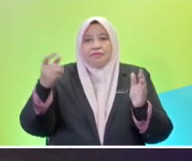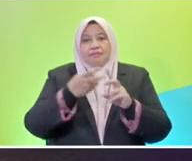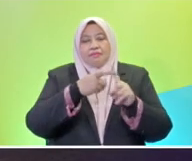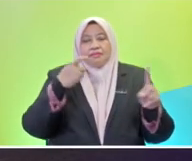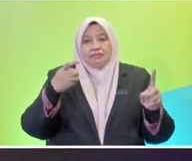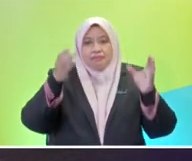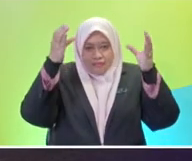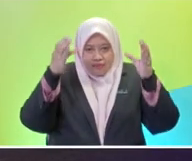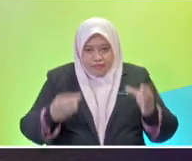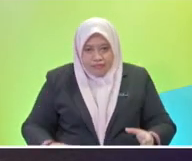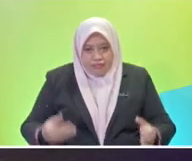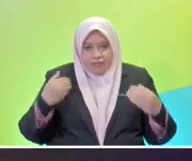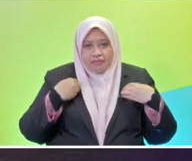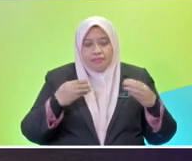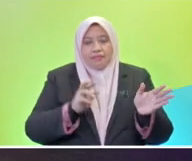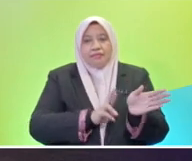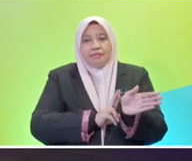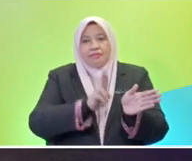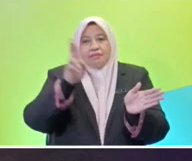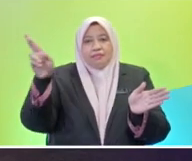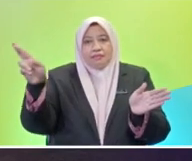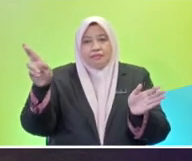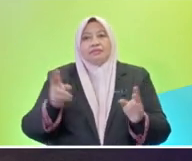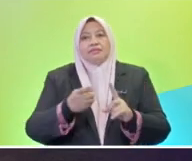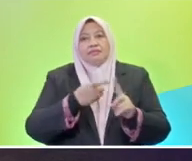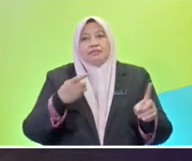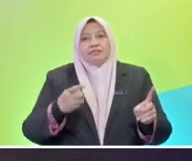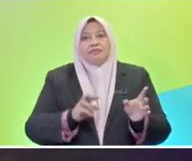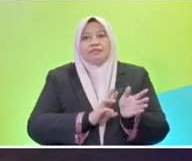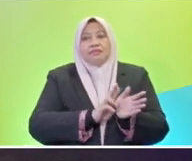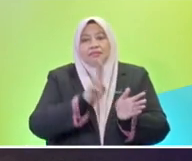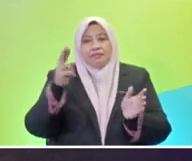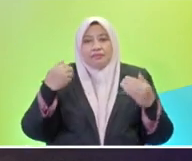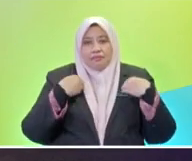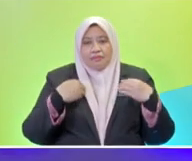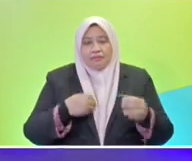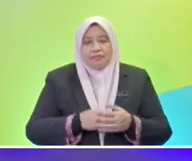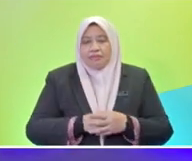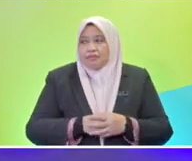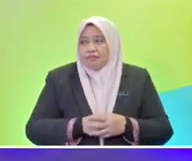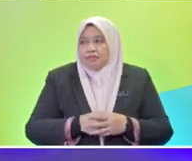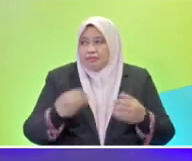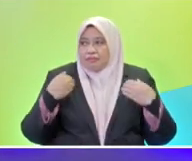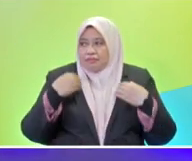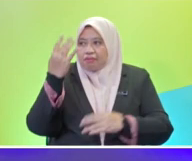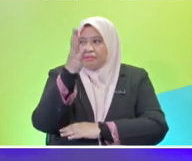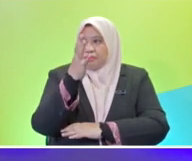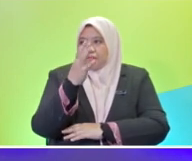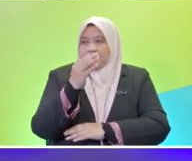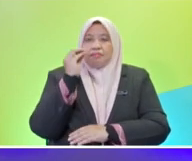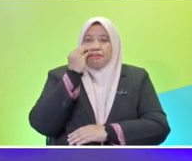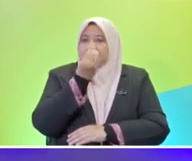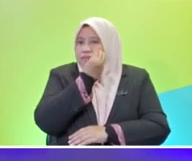bercabang, cabang. Ranting. Dia jadi ranting. Lepas tu istimewanya ada pokok yang